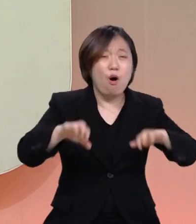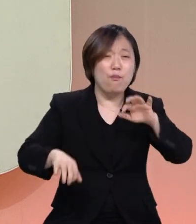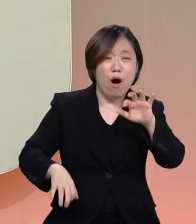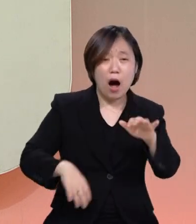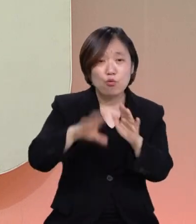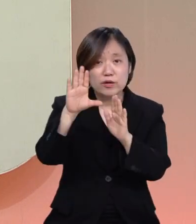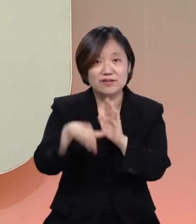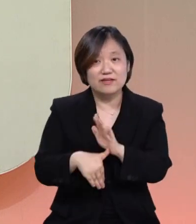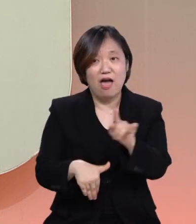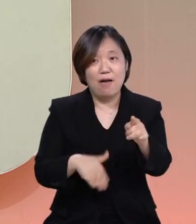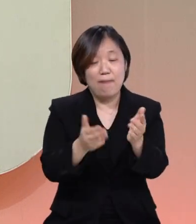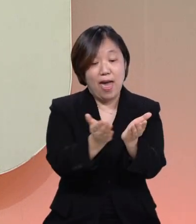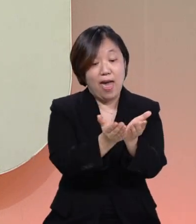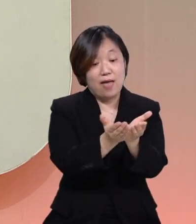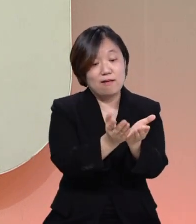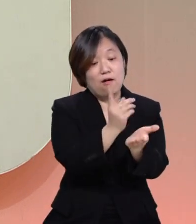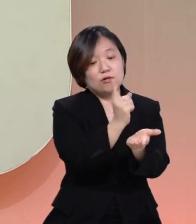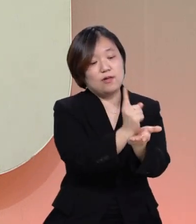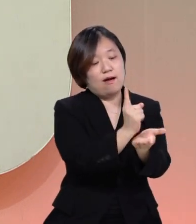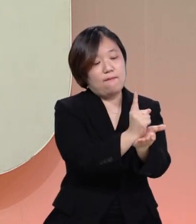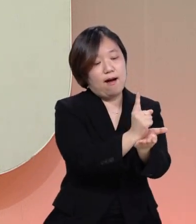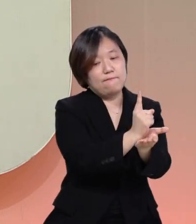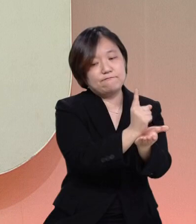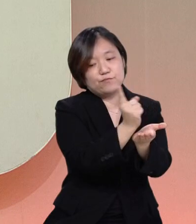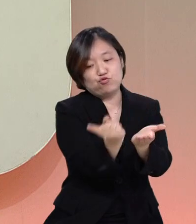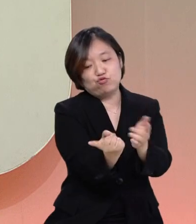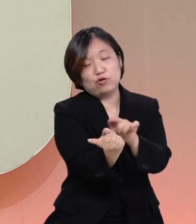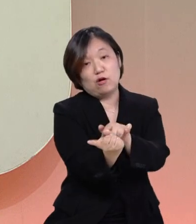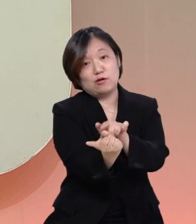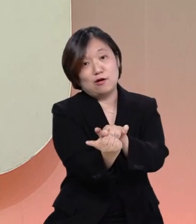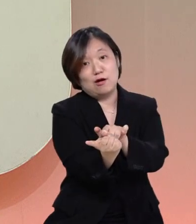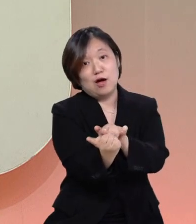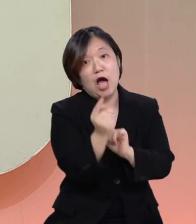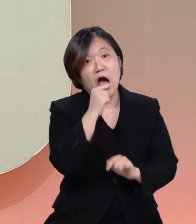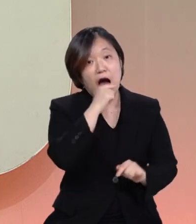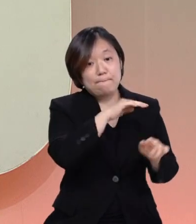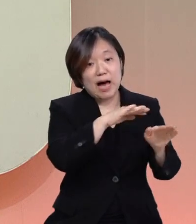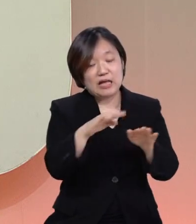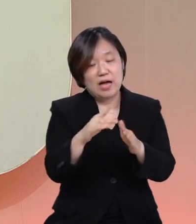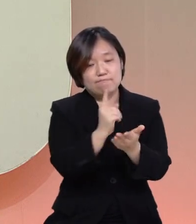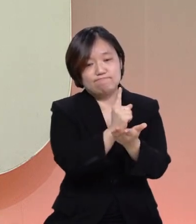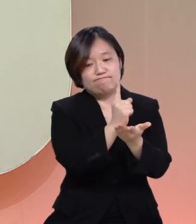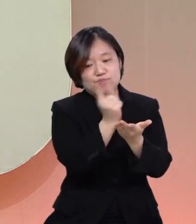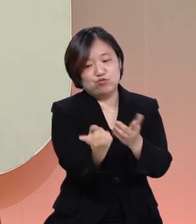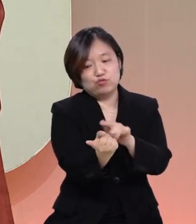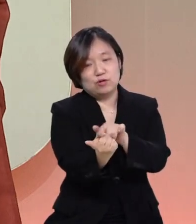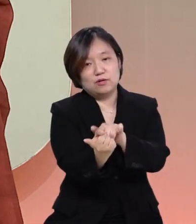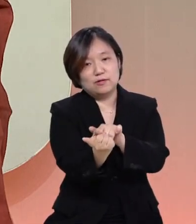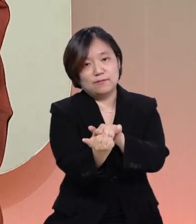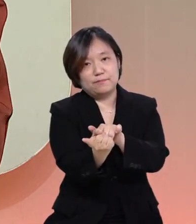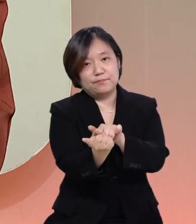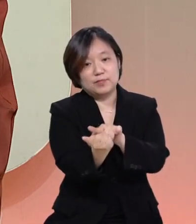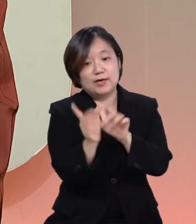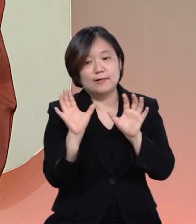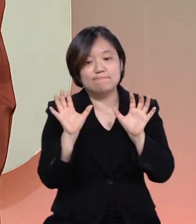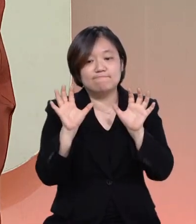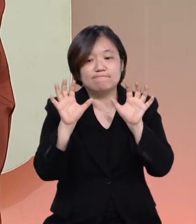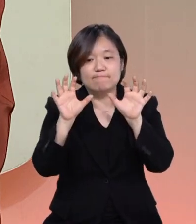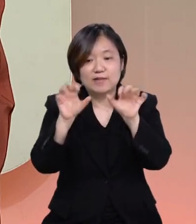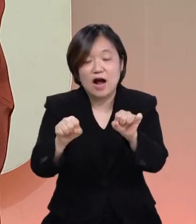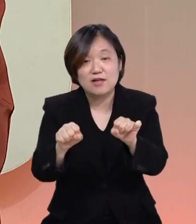내려왔대 왕 때 그 왕 때가 이제 배에 있는 큰 돛대 있잖아요 큰 돛대 나무로 돼 있겠죠 그래서